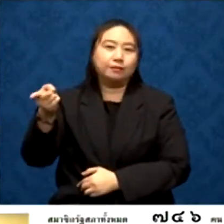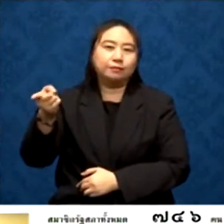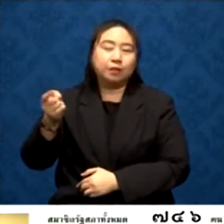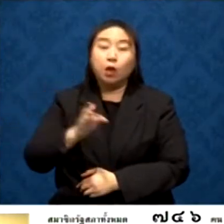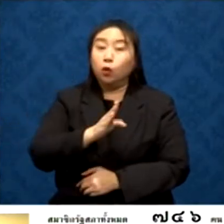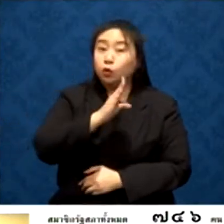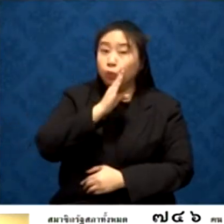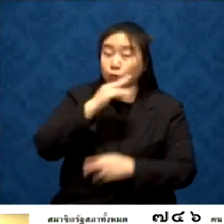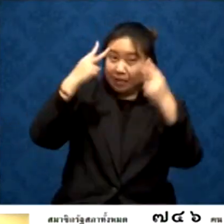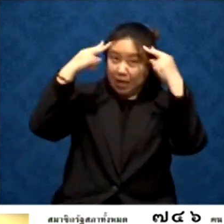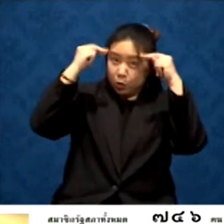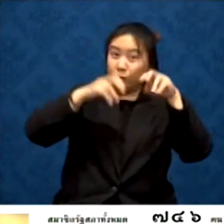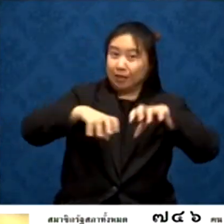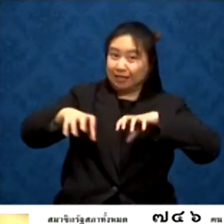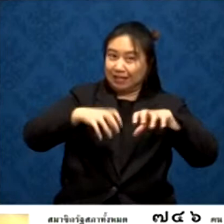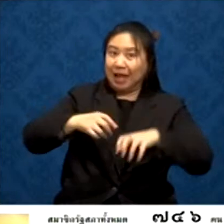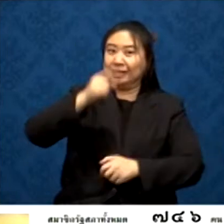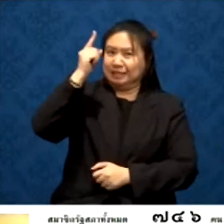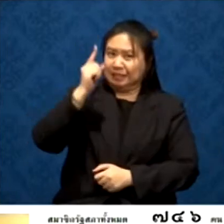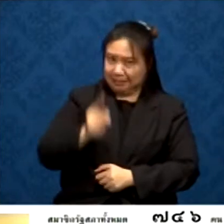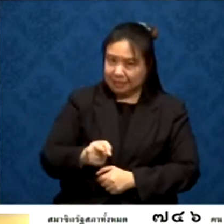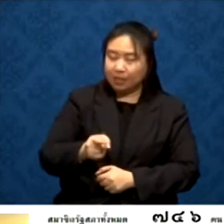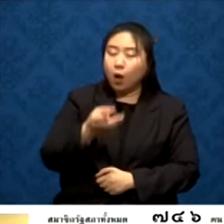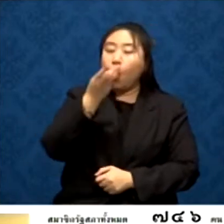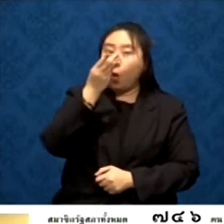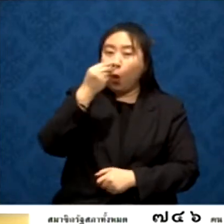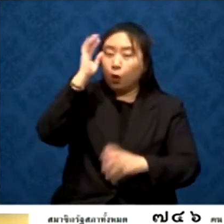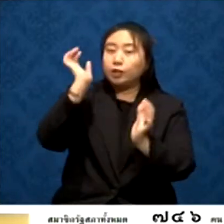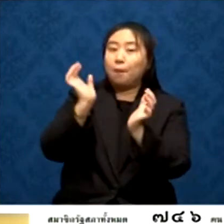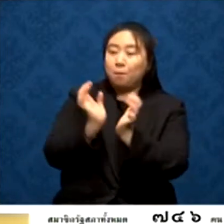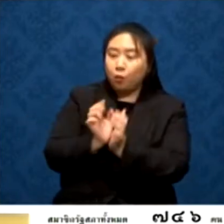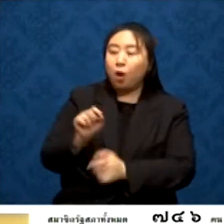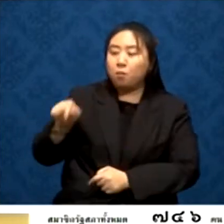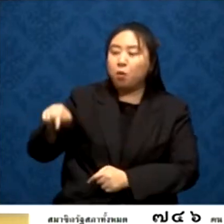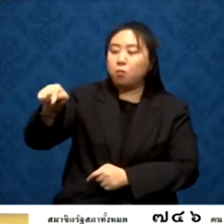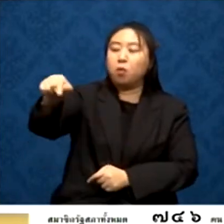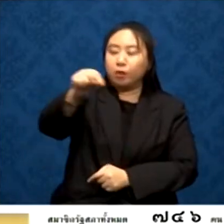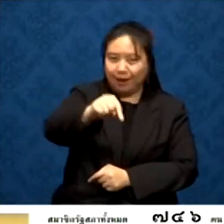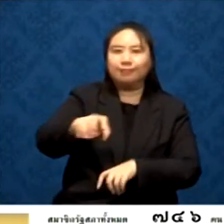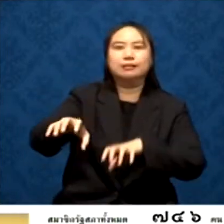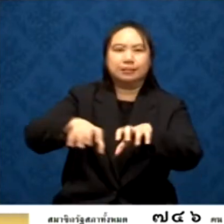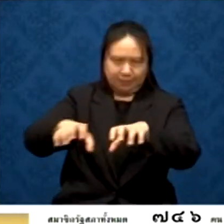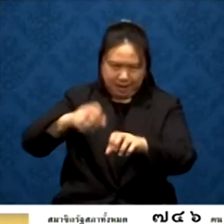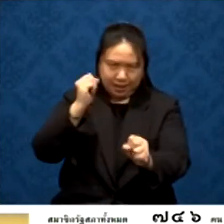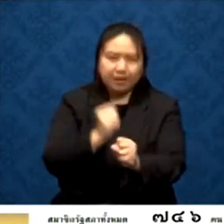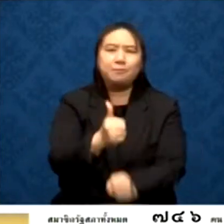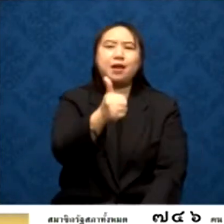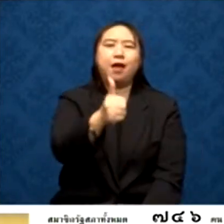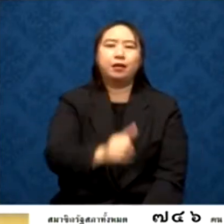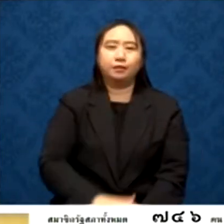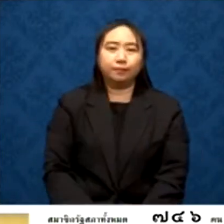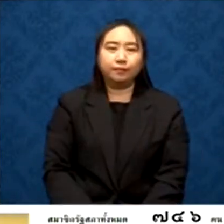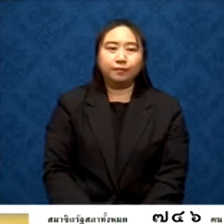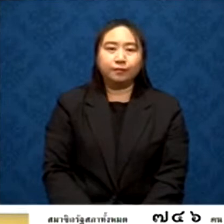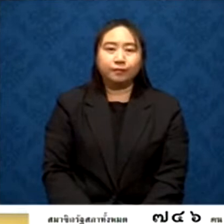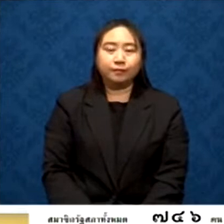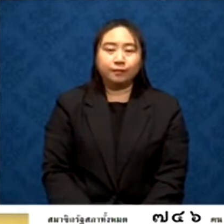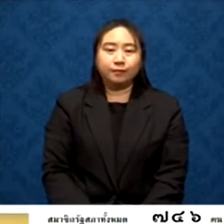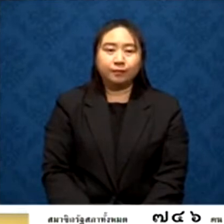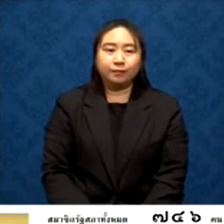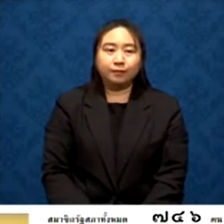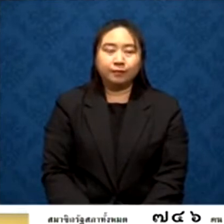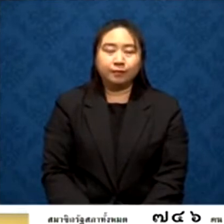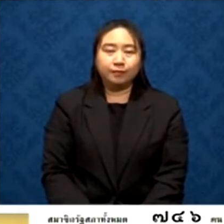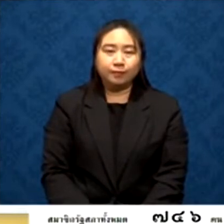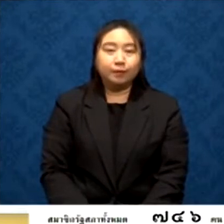าจังกับเรื่องนี้เราจัดการตำรวจสายเคลียร์พวกนี้ได้ครับท่านประธานครับ การ